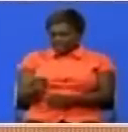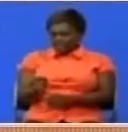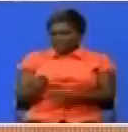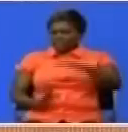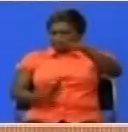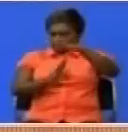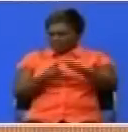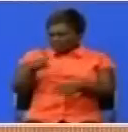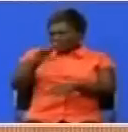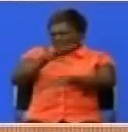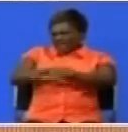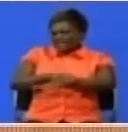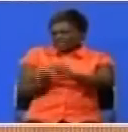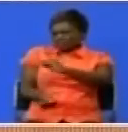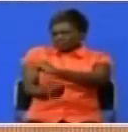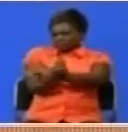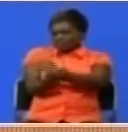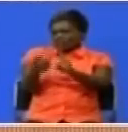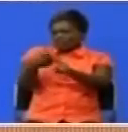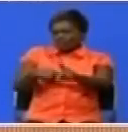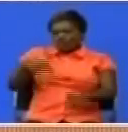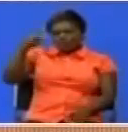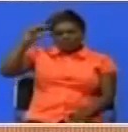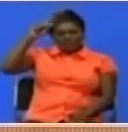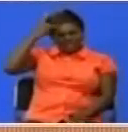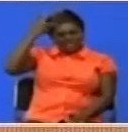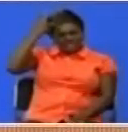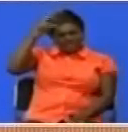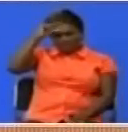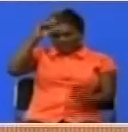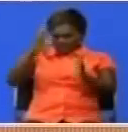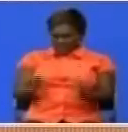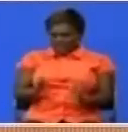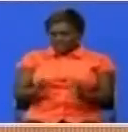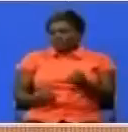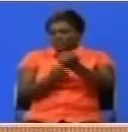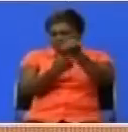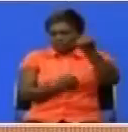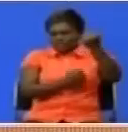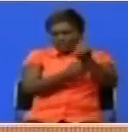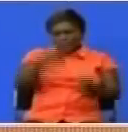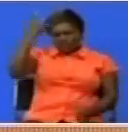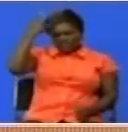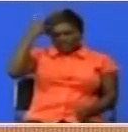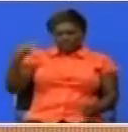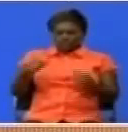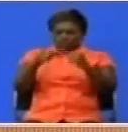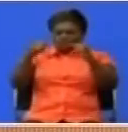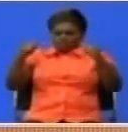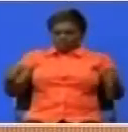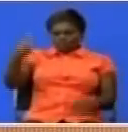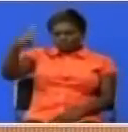Tunoi anadaiwa kuchukua hongo kutoka kwa gavana wa Nairobi Daktari Evans Kidero ili apendelee upande wake katika kesi ya kupinga uhalali wa ushindi